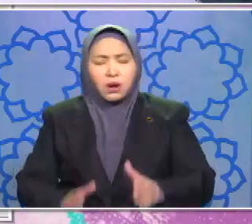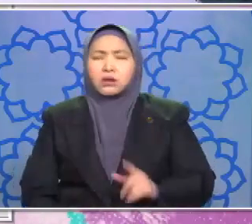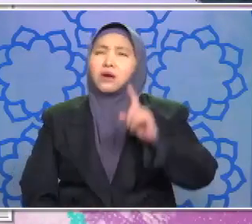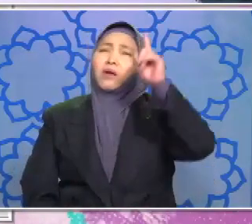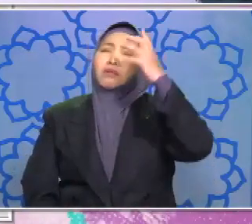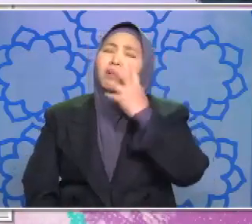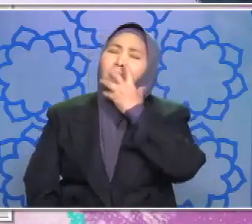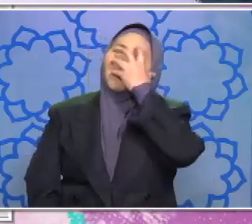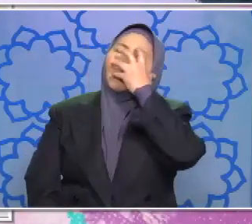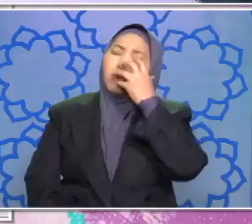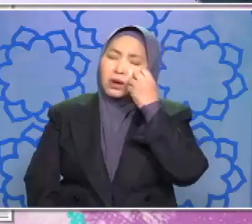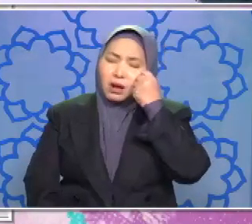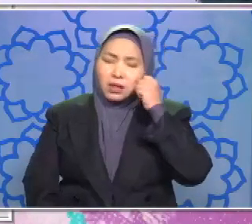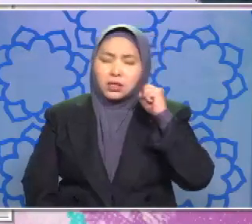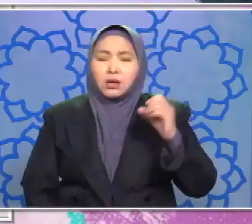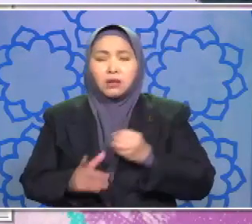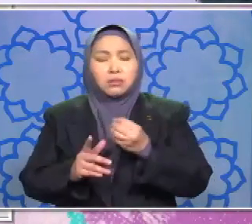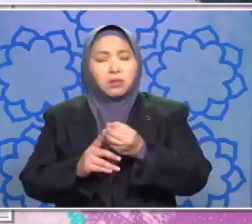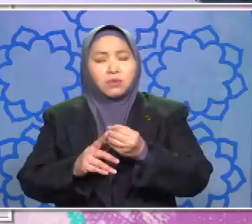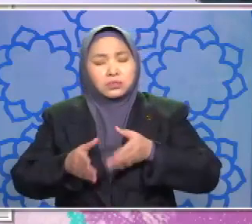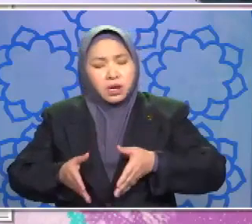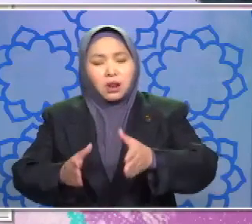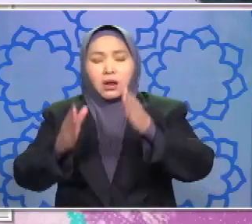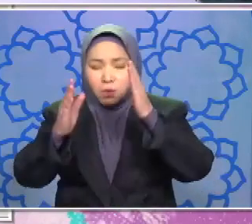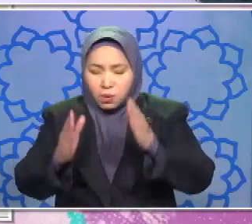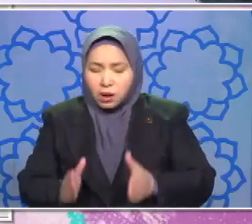المغضوب عليهم ولا